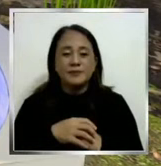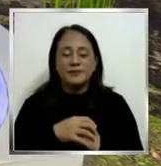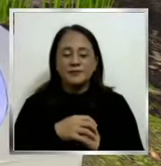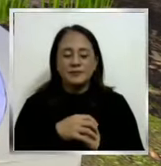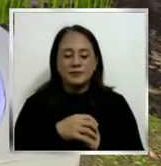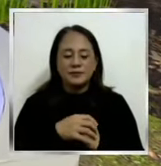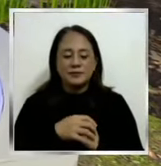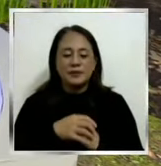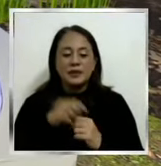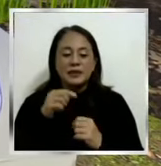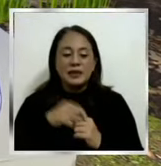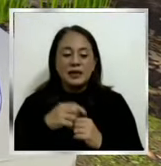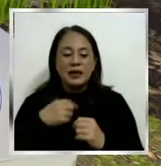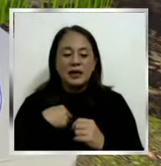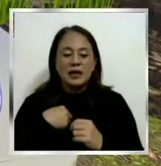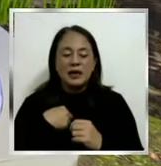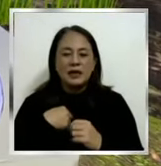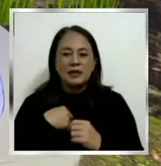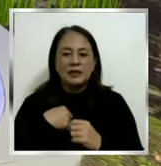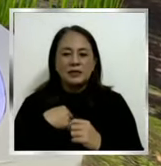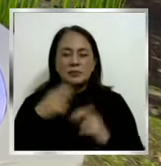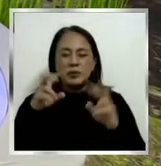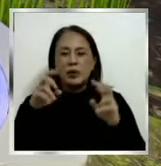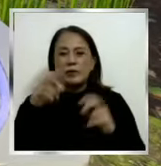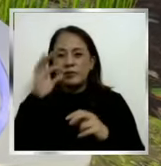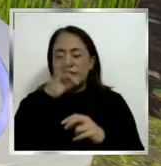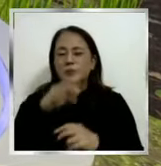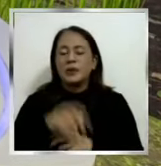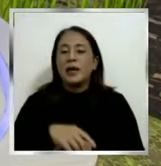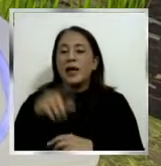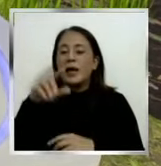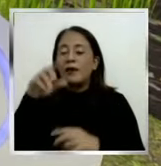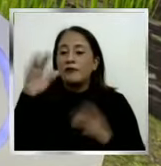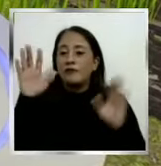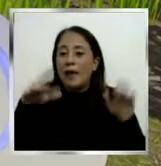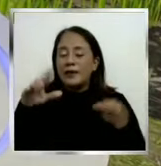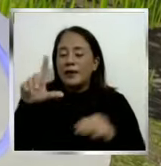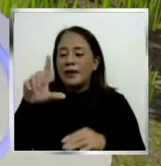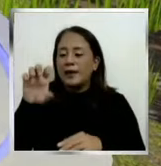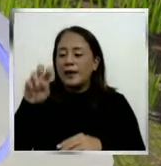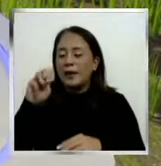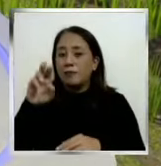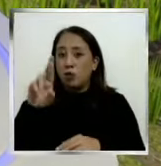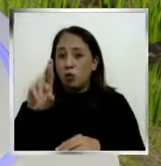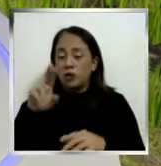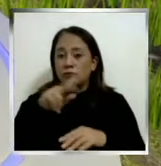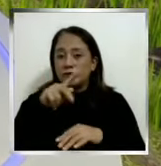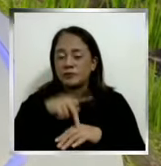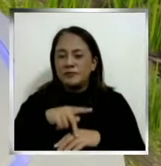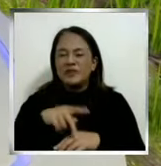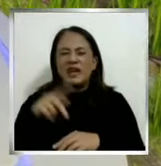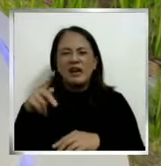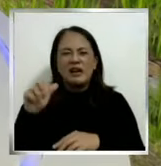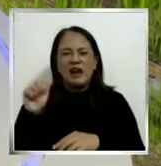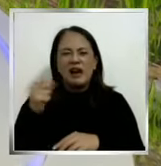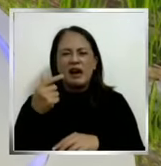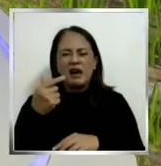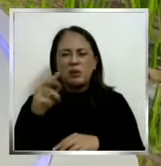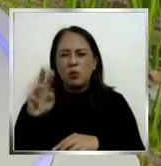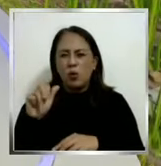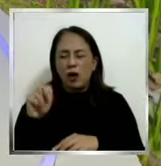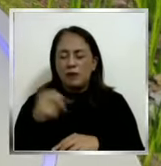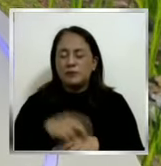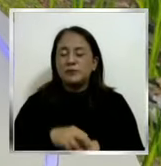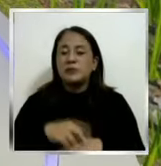Ito ang Cynocephalus volans o Philippine flying lemur, mas kilala sa mga probinsya bilang kagwang. Tinatawag mang flying lemurs pero ang